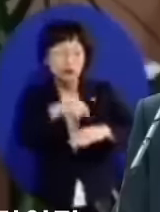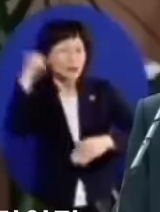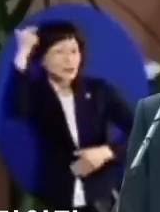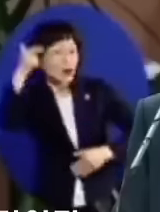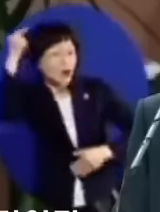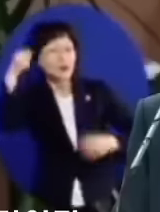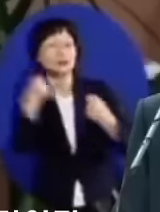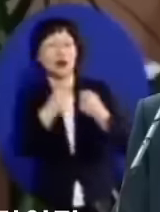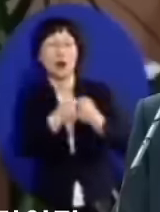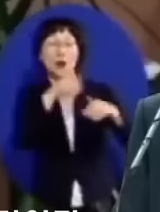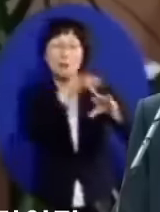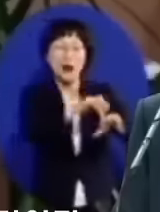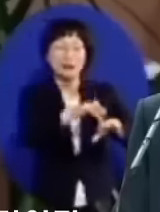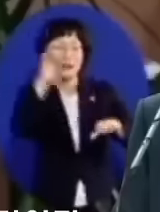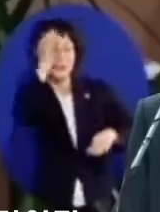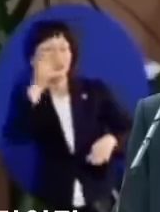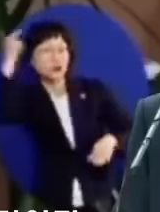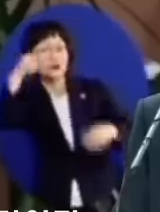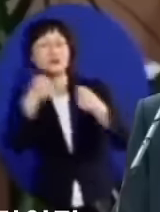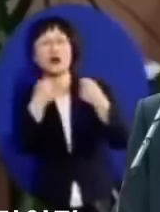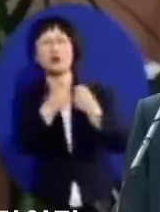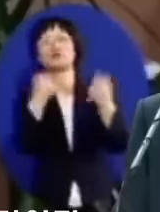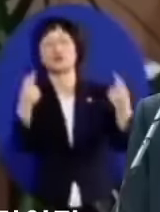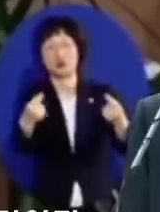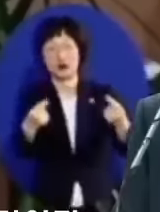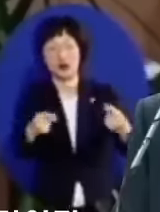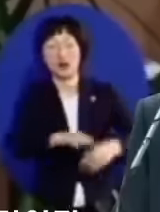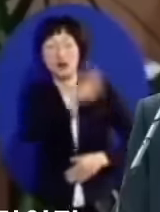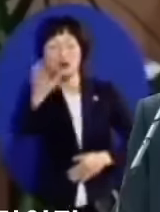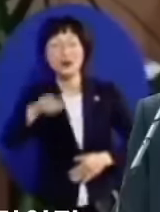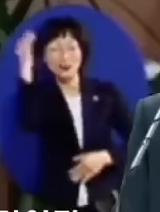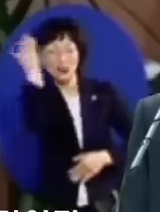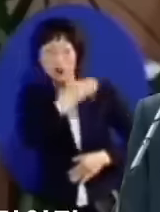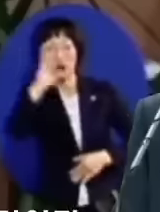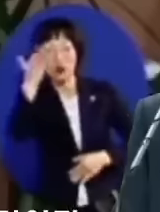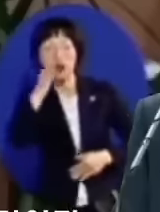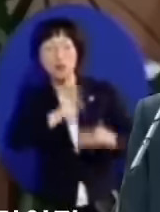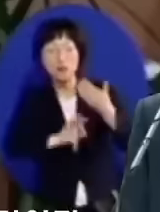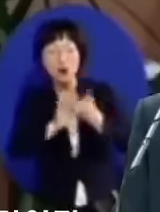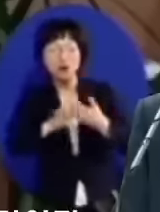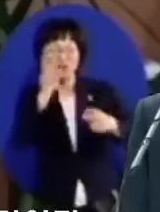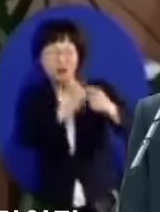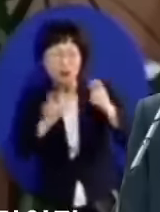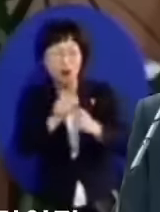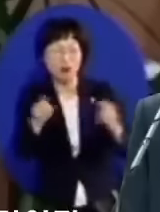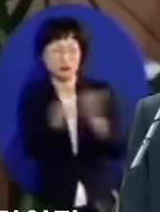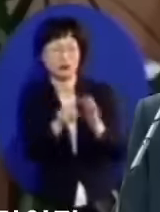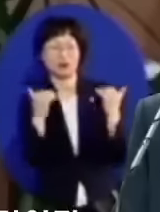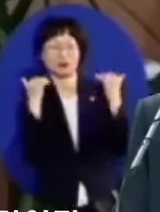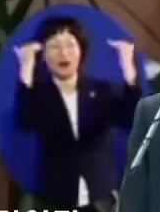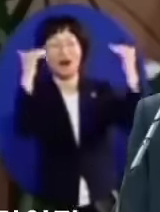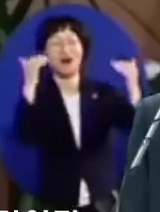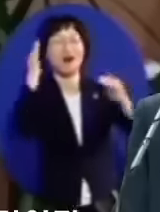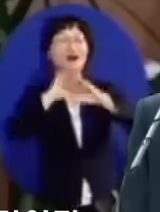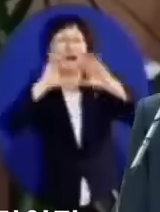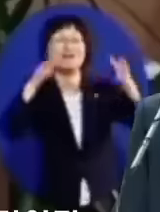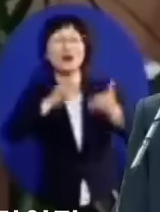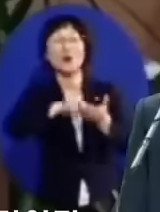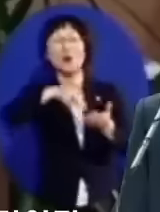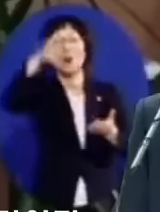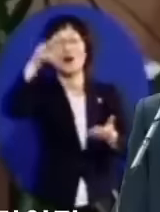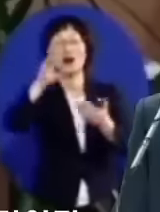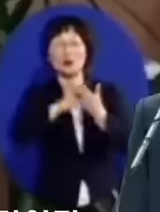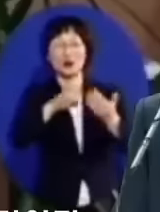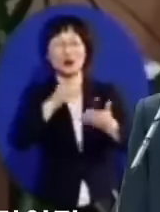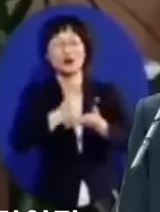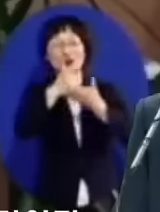싸움이요 마귀와 성령의 싸움인 것입니다. 우리가 성결하게 되면 될수록 우리 신앙이 자라고 하늘나라에 올라가면